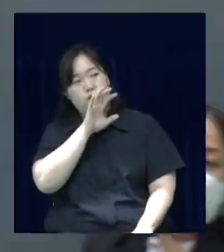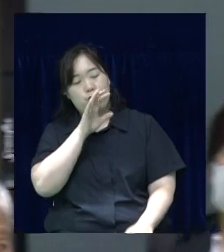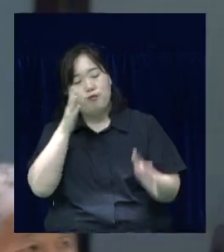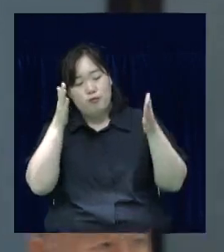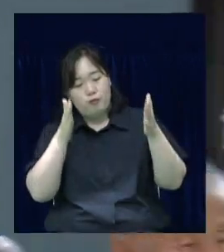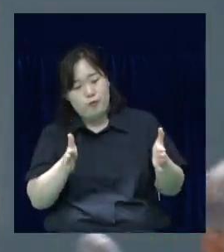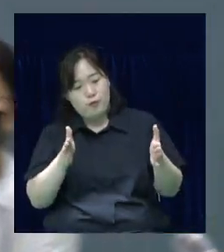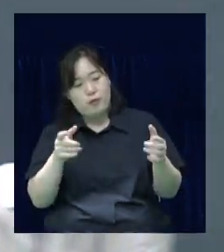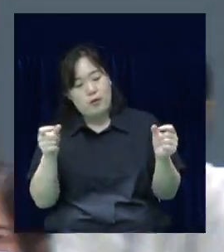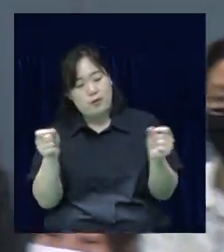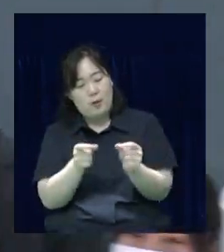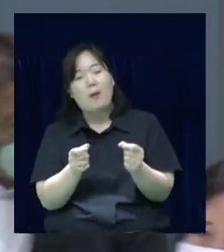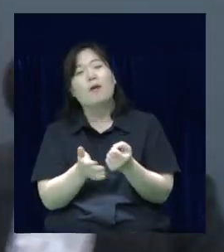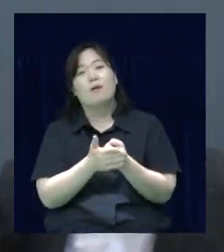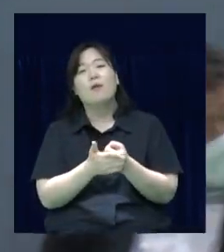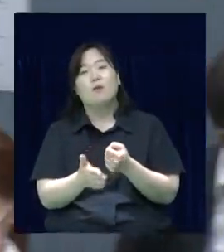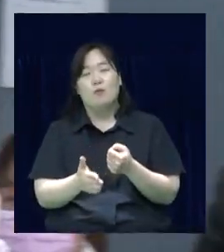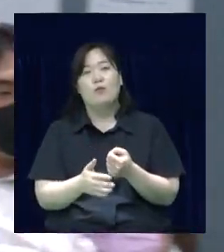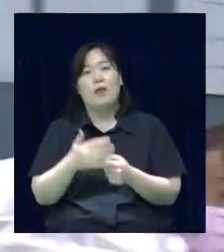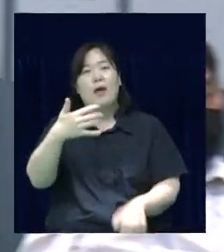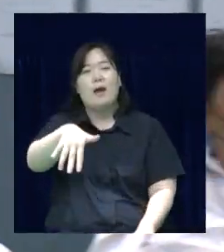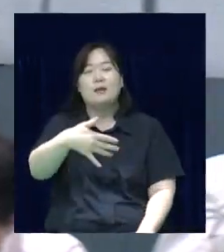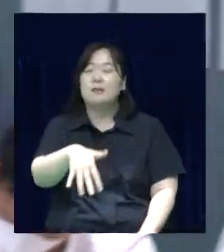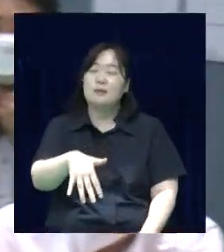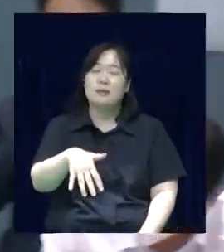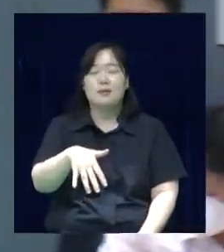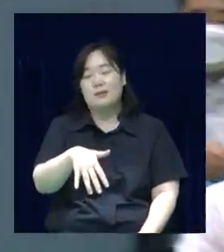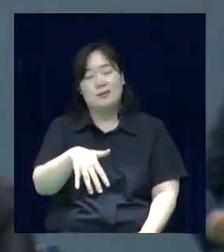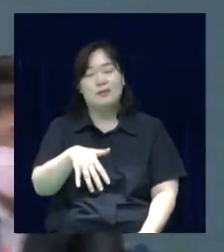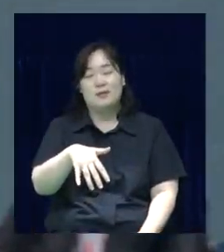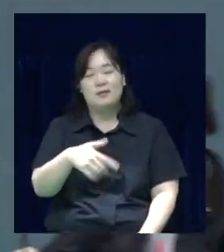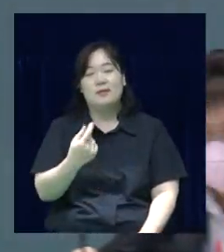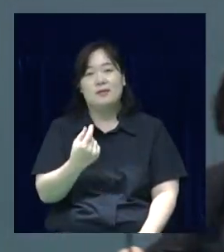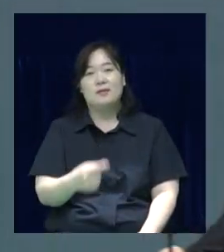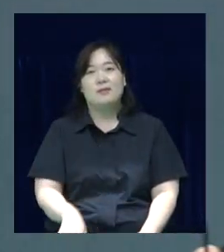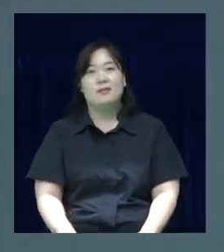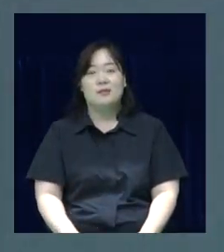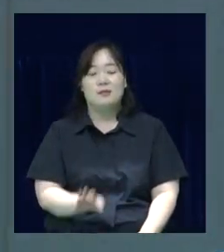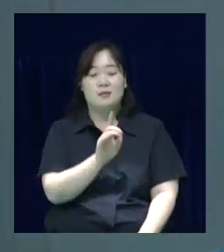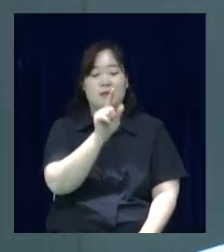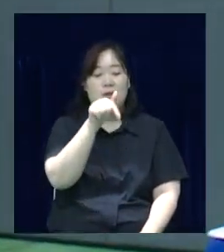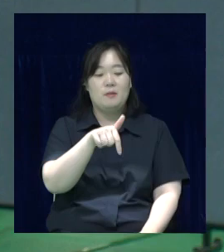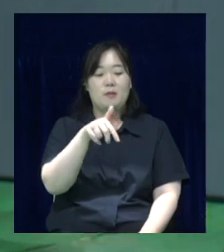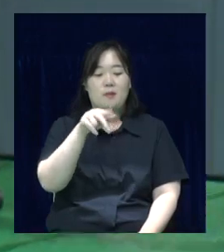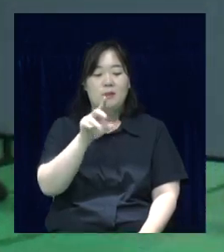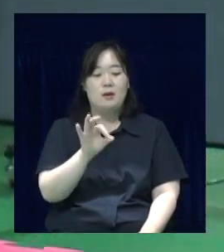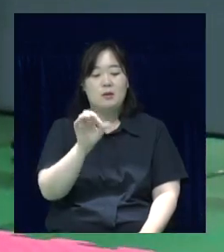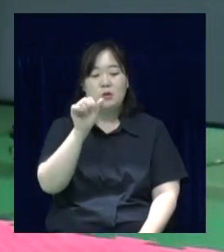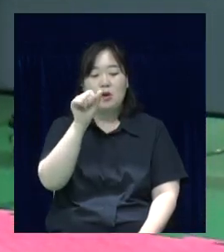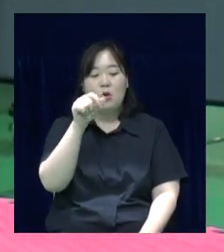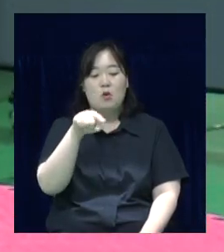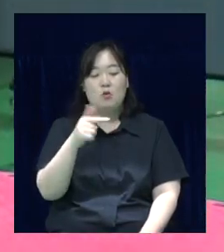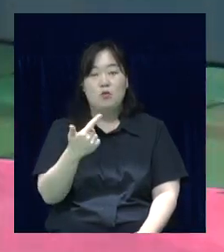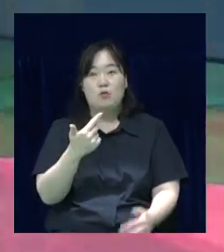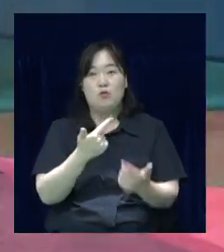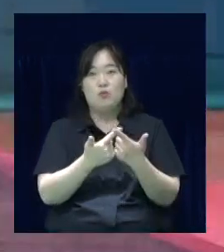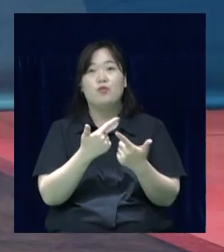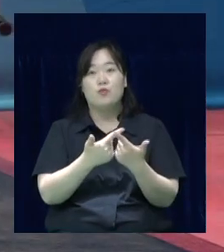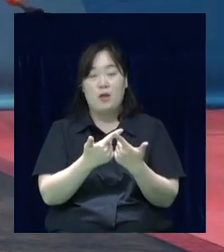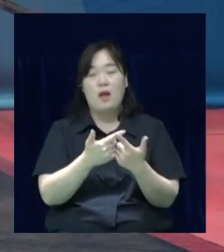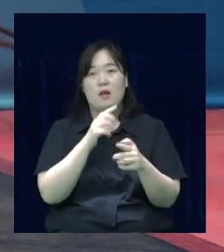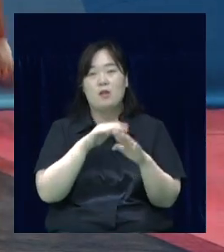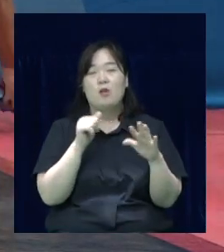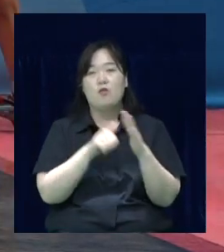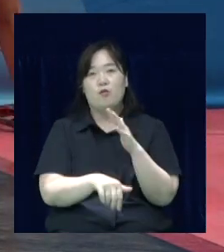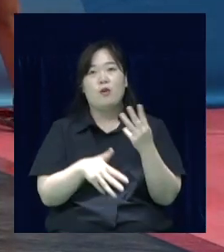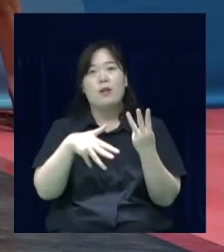이렇게 생각되어집니다. 그렇습니다. 예. 자. 이제 이어서 박정훈 선수, 부산 소속의 박정훈 선수가